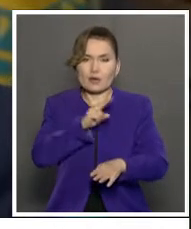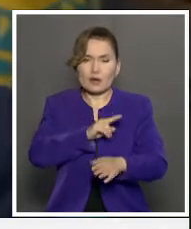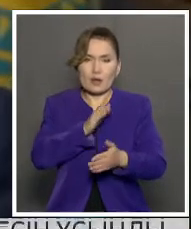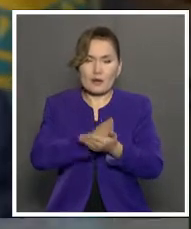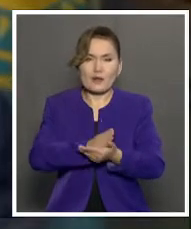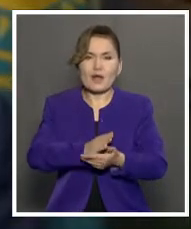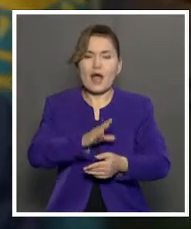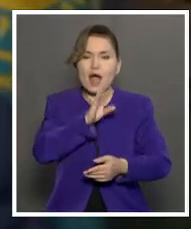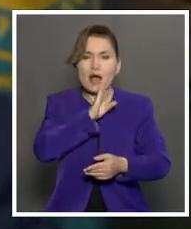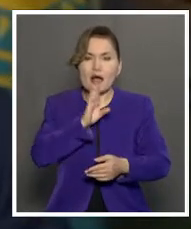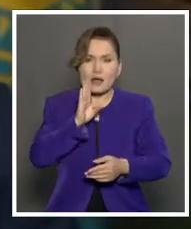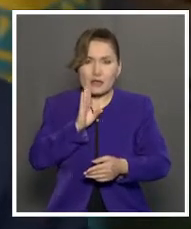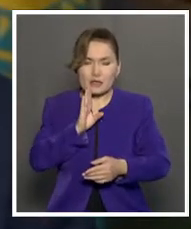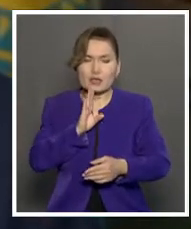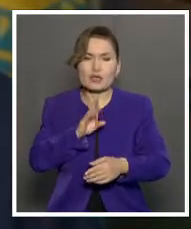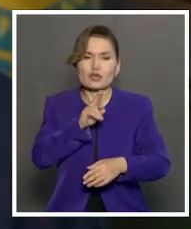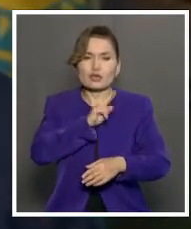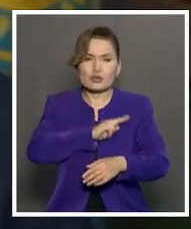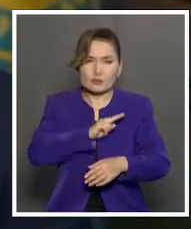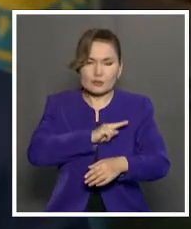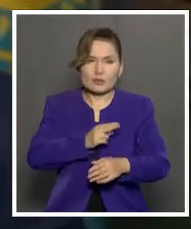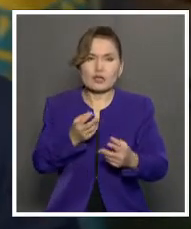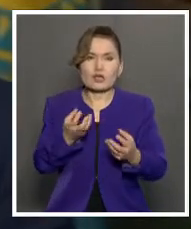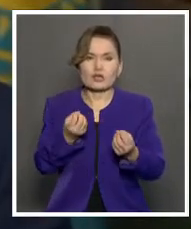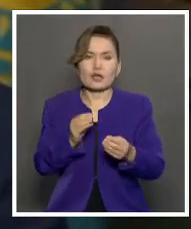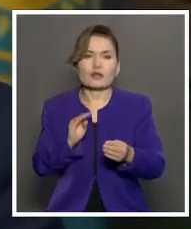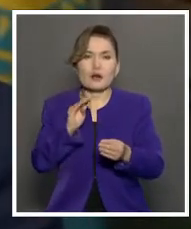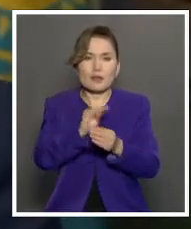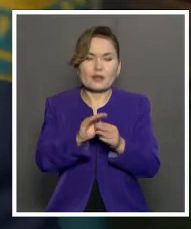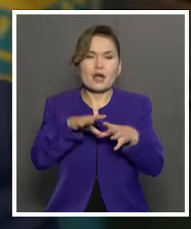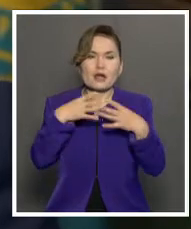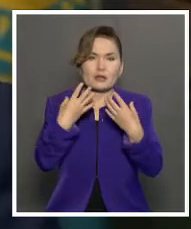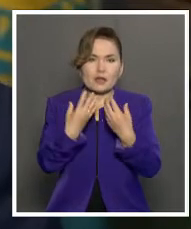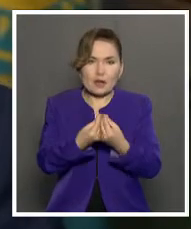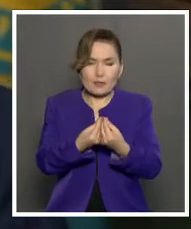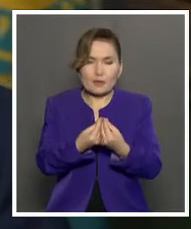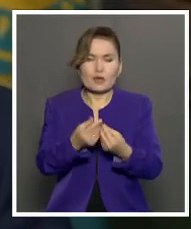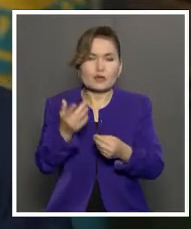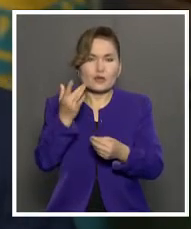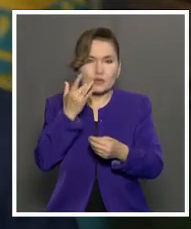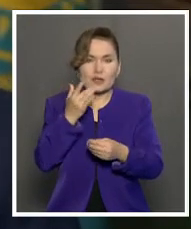қана жұмысшымен ғана емес, оның отбасына, оның әлеуметтік жағдайына